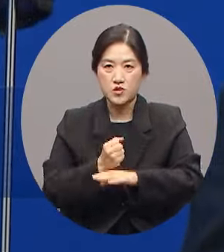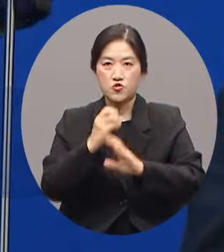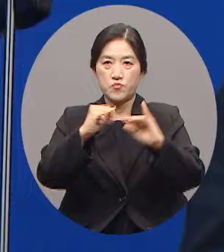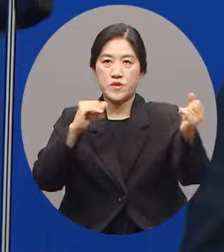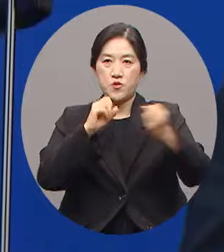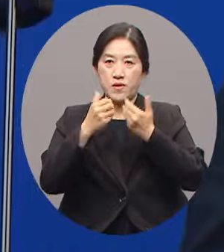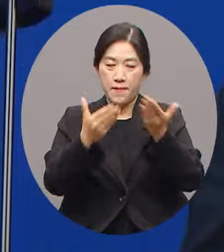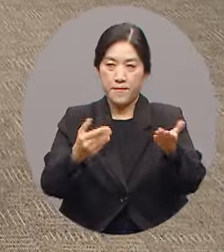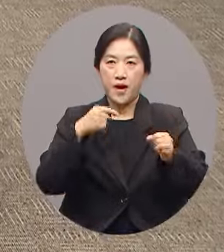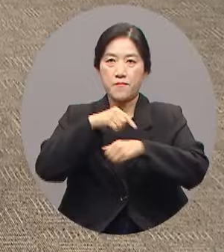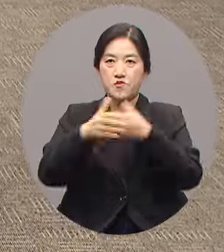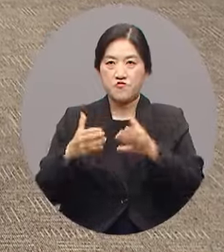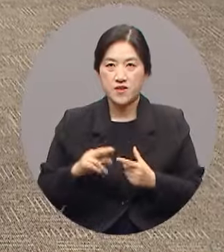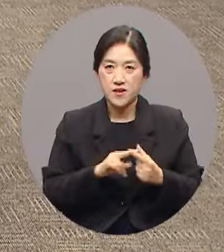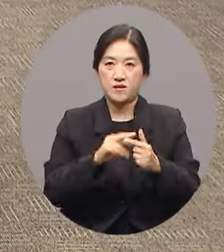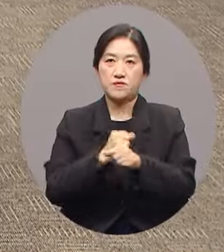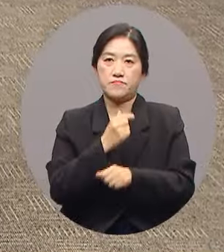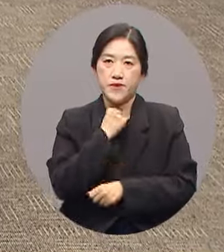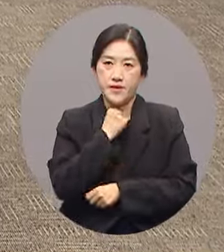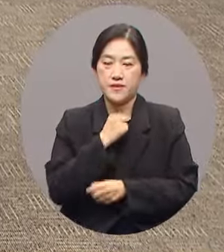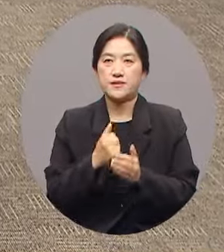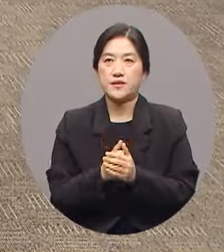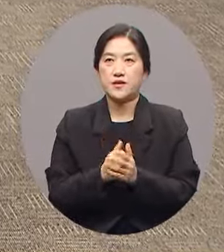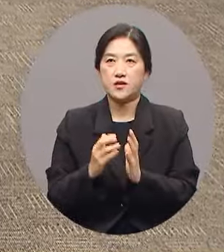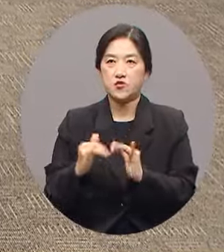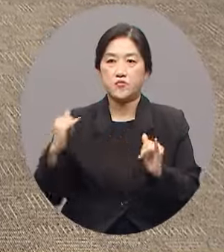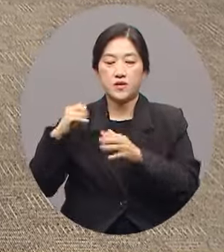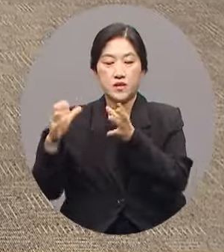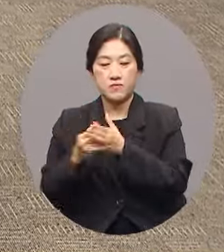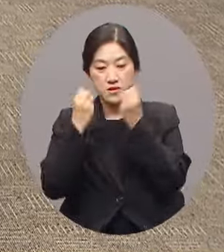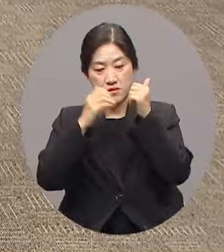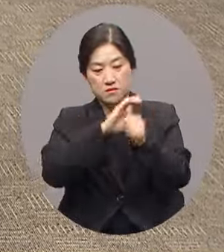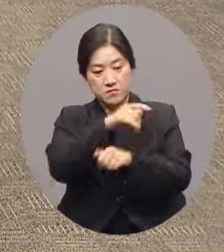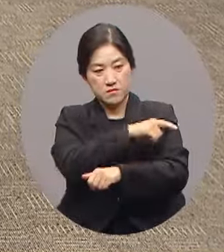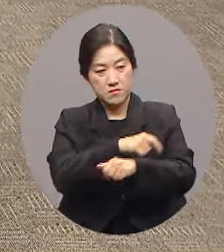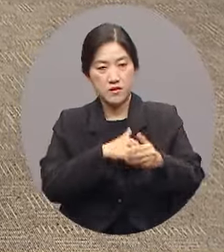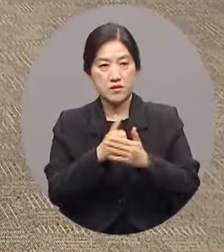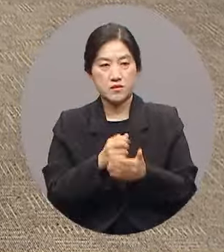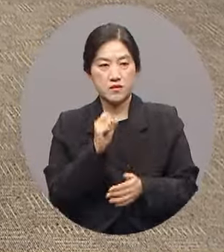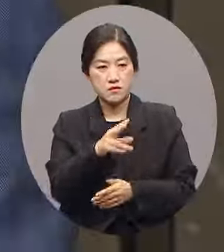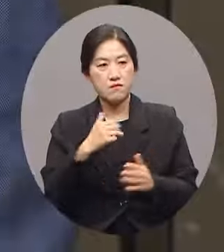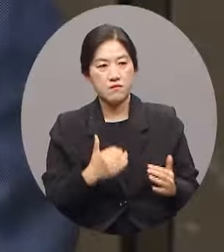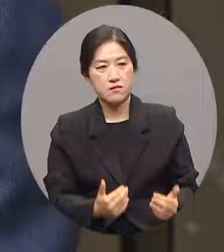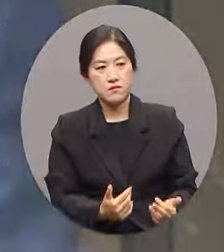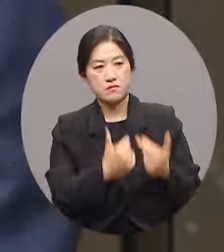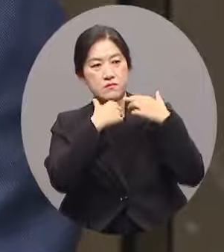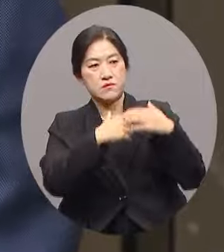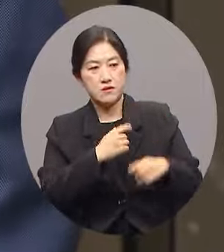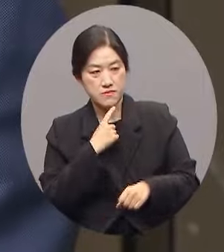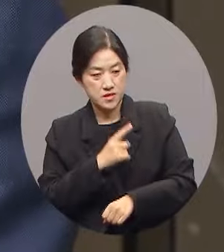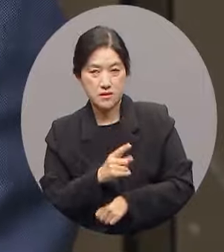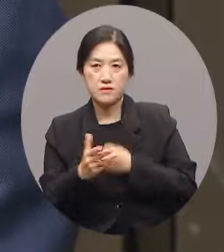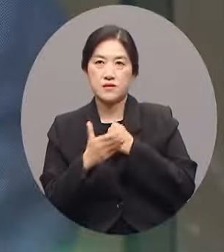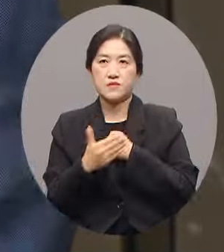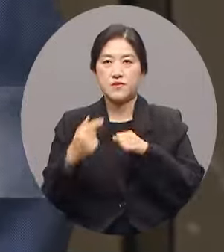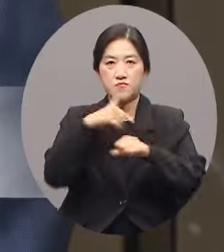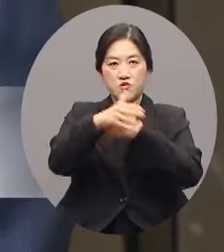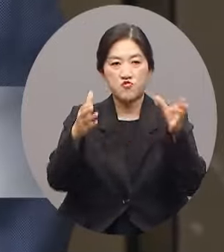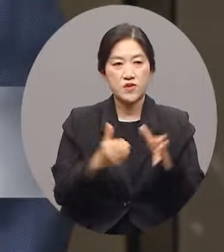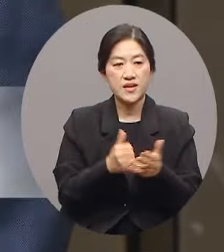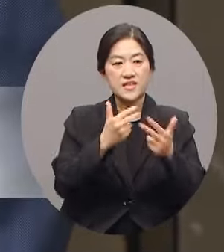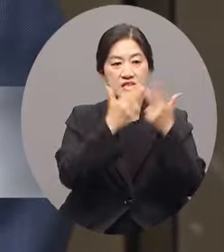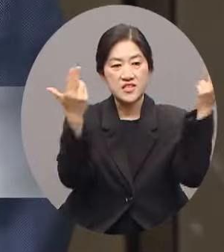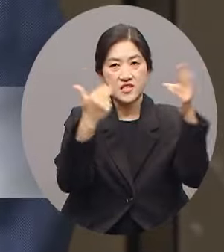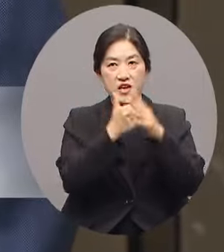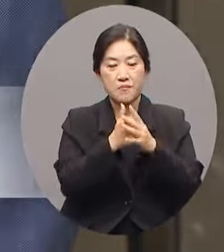좋겠습니다. 국민의힘은 민주당의 신임 지도부가 대여 공세 강화를 예고한 데 대해 민주당은 이재명